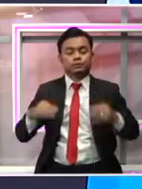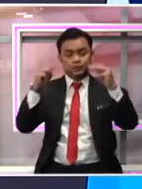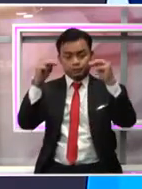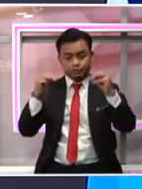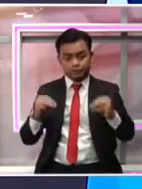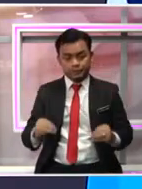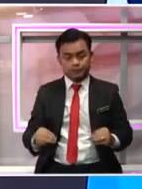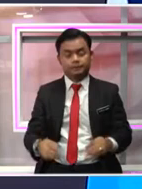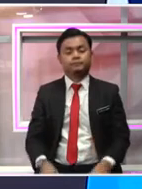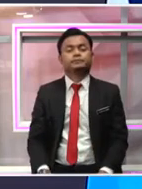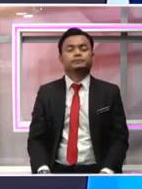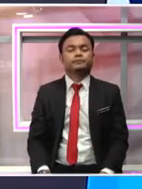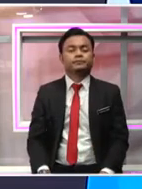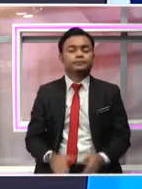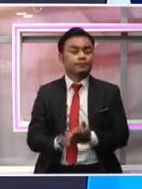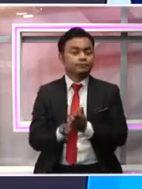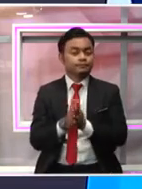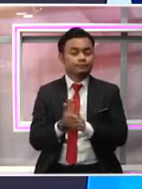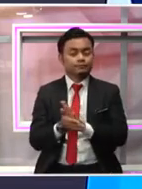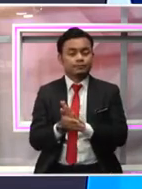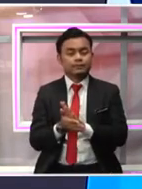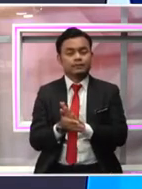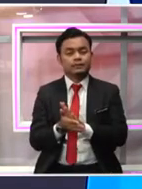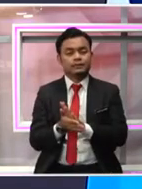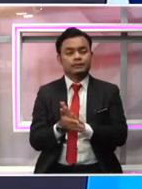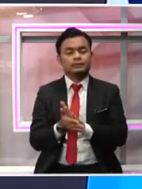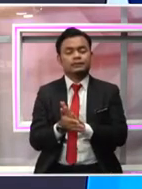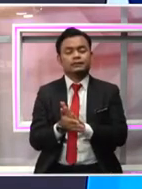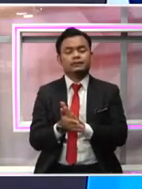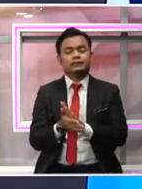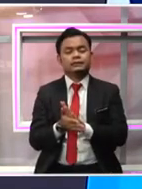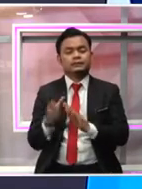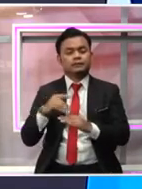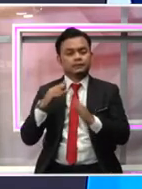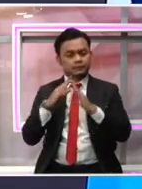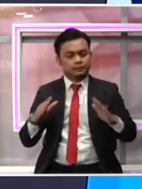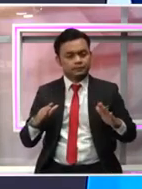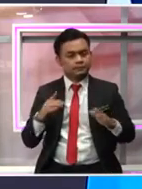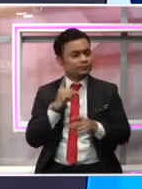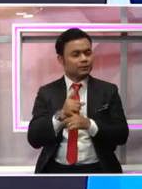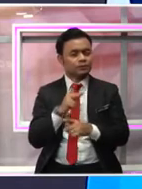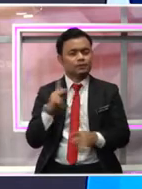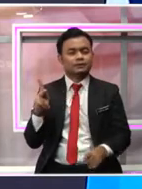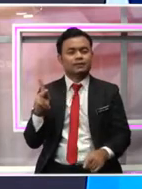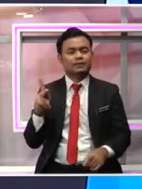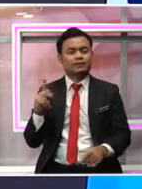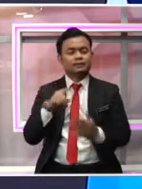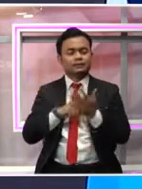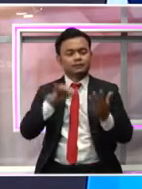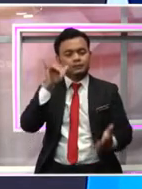jadi subjeknya hembodi murid di rumah Adakah betul subjeknya palu-palu